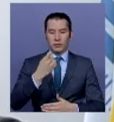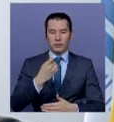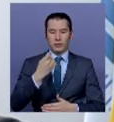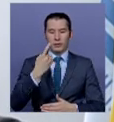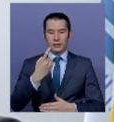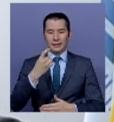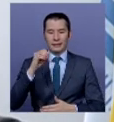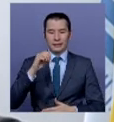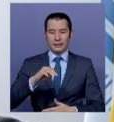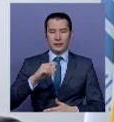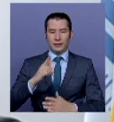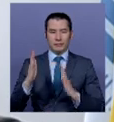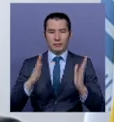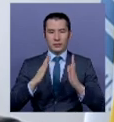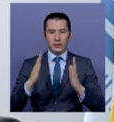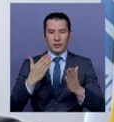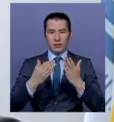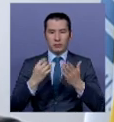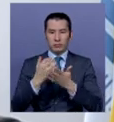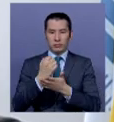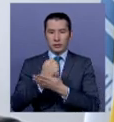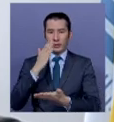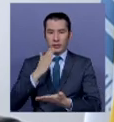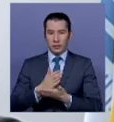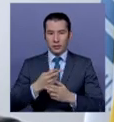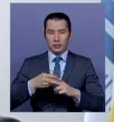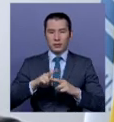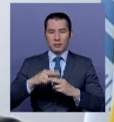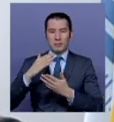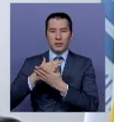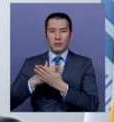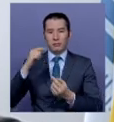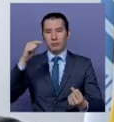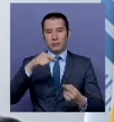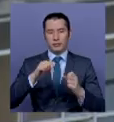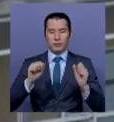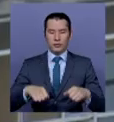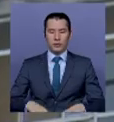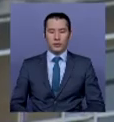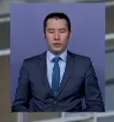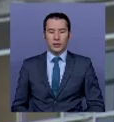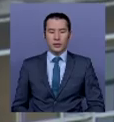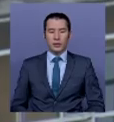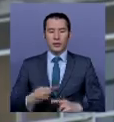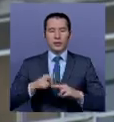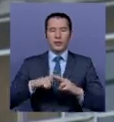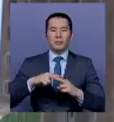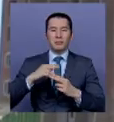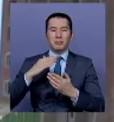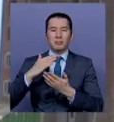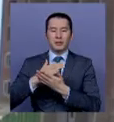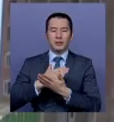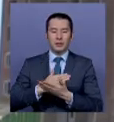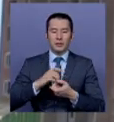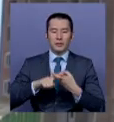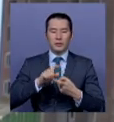101270 теңге арасында жан басына шаққанда табыс бар отбасылар осы бағдарламаға қатыса алады. Аталған бағдарламаға әкімдіктерде тұрғын